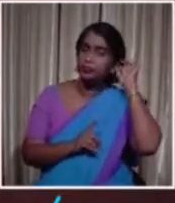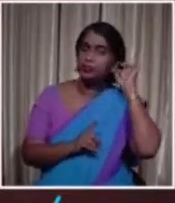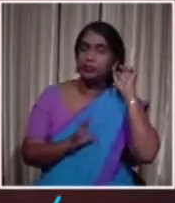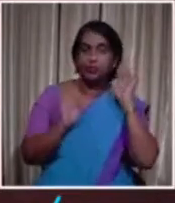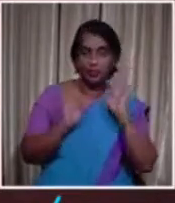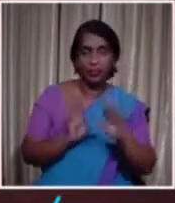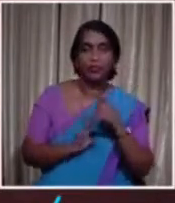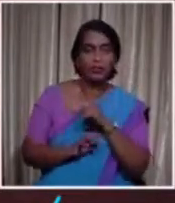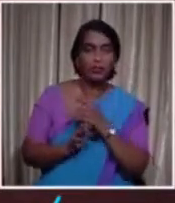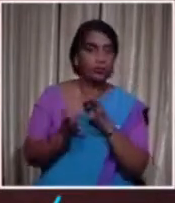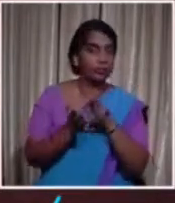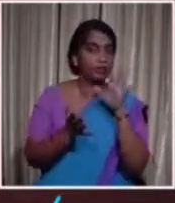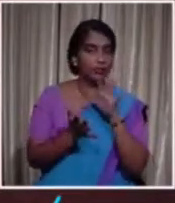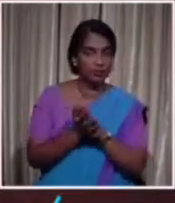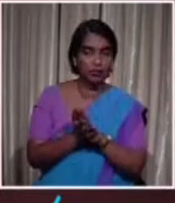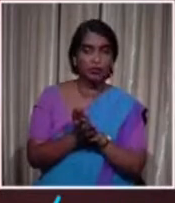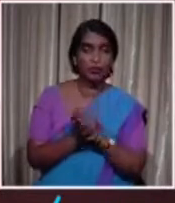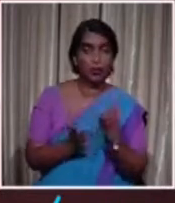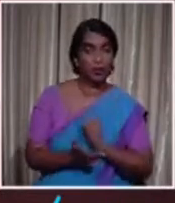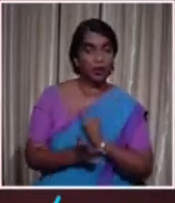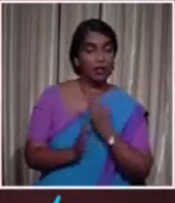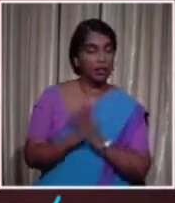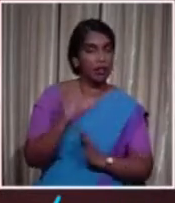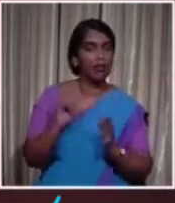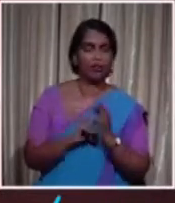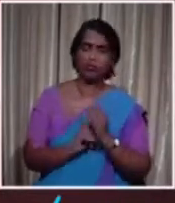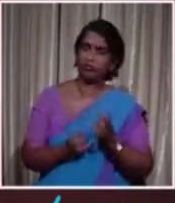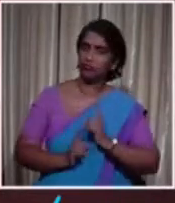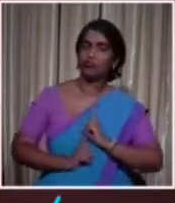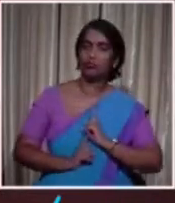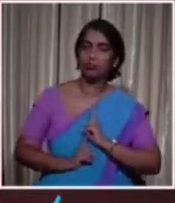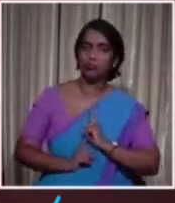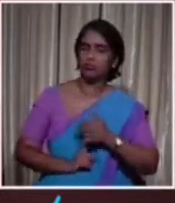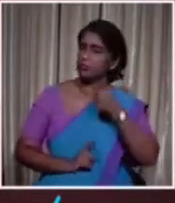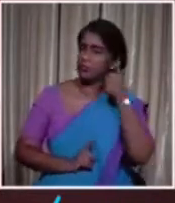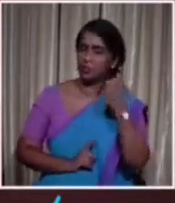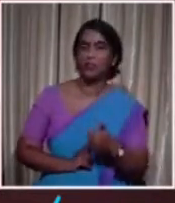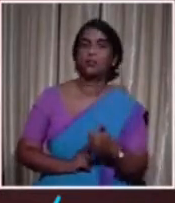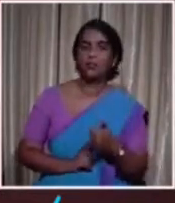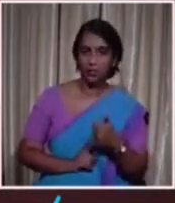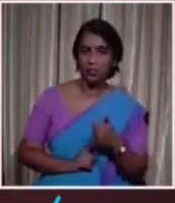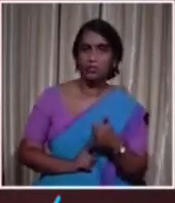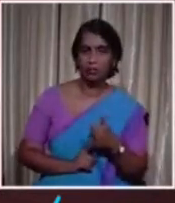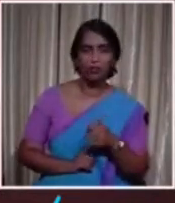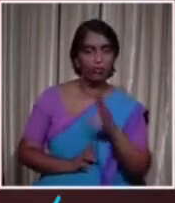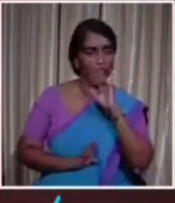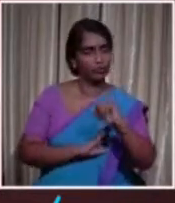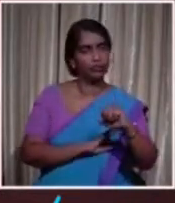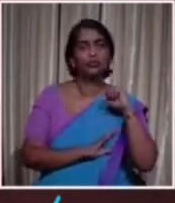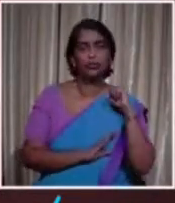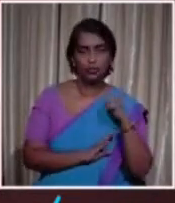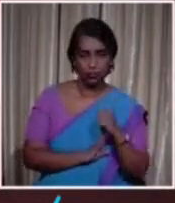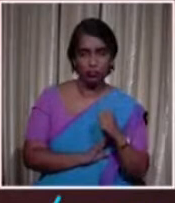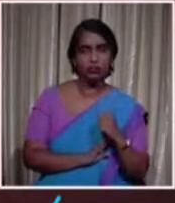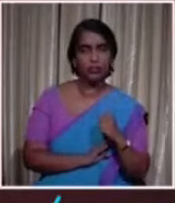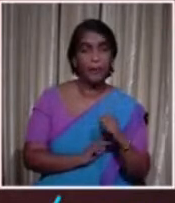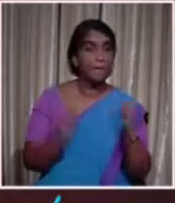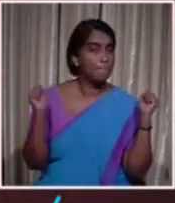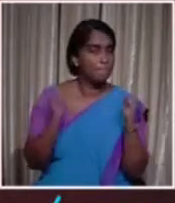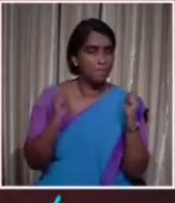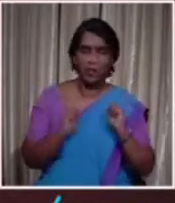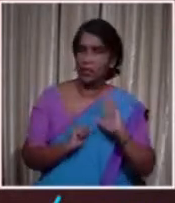එදා එතුමා ගත්ත තීන්දුව තනි මන්ත්‍රීවරයෙක්ට ගත්ත තීන්දුව අති විශිෂ්ටයි. ඒක අති ශ්‍රේෂ්ඨයි. බය